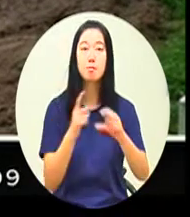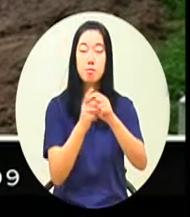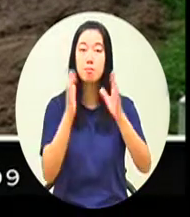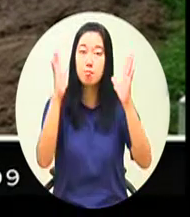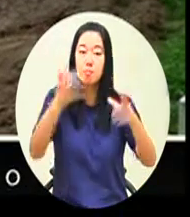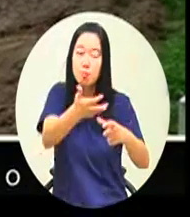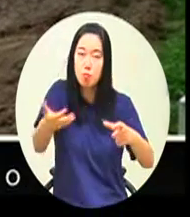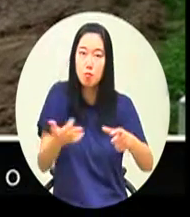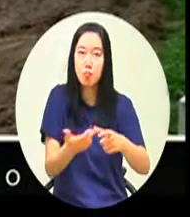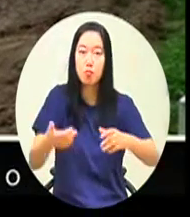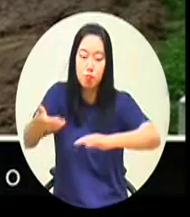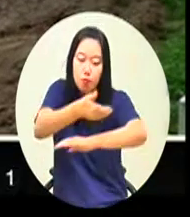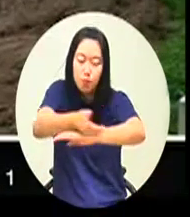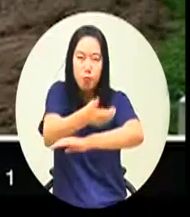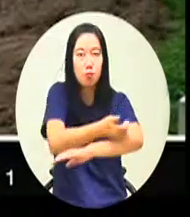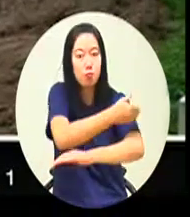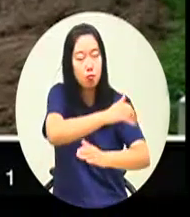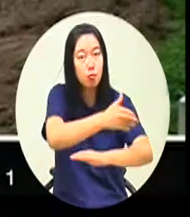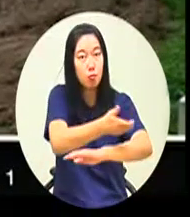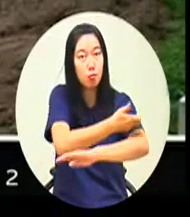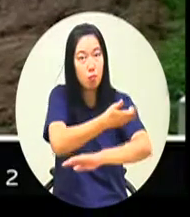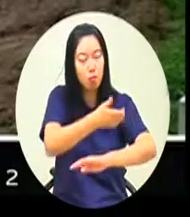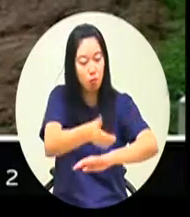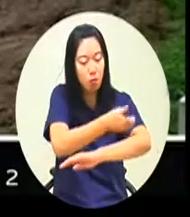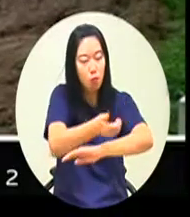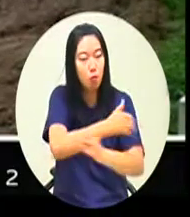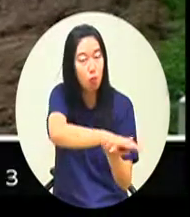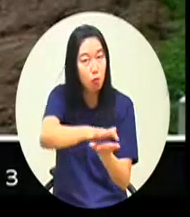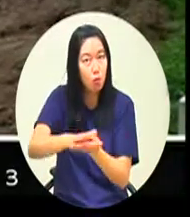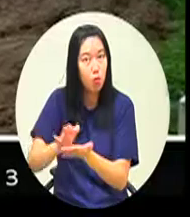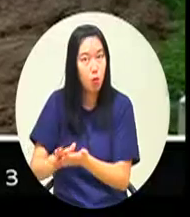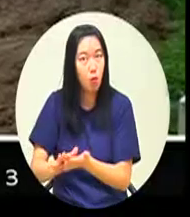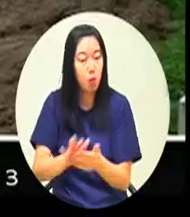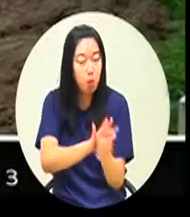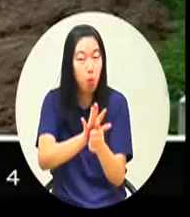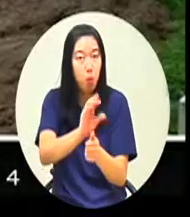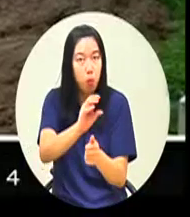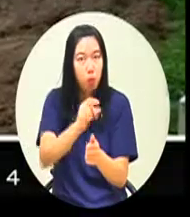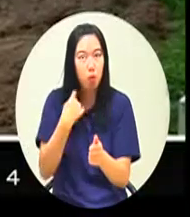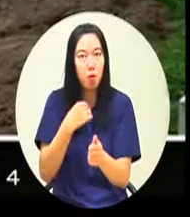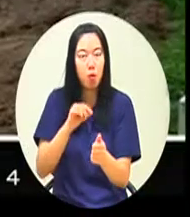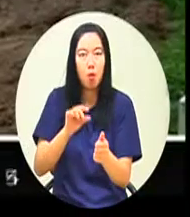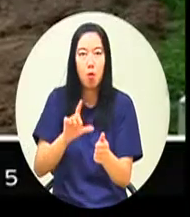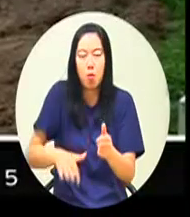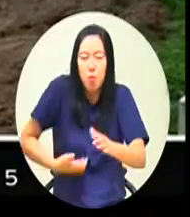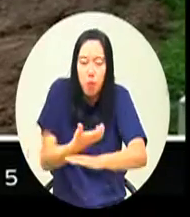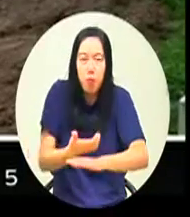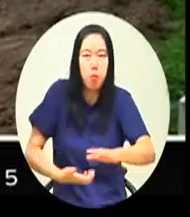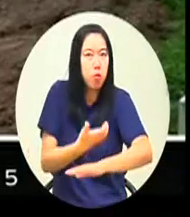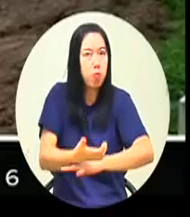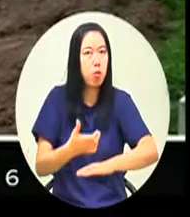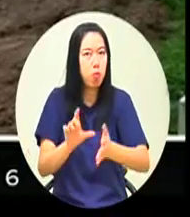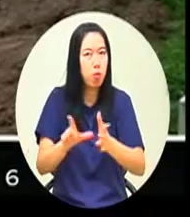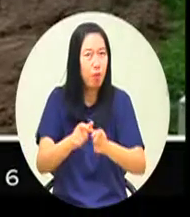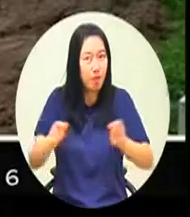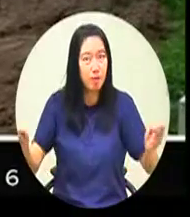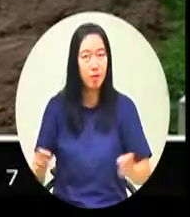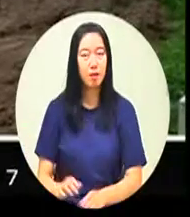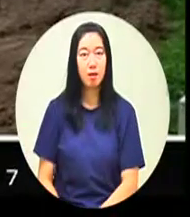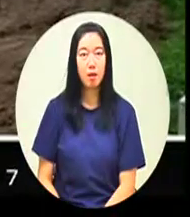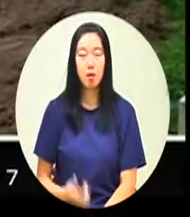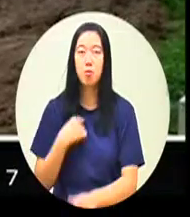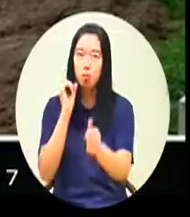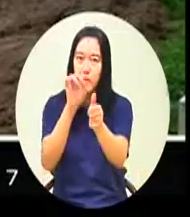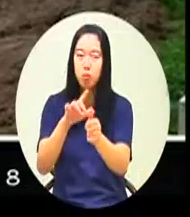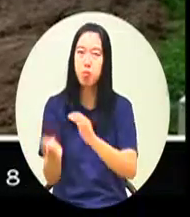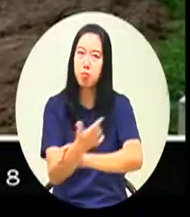呢，是不是有效？我们花了很多的时间，好、哦，花了很多的时间，是不是赶快把这